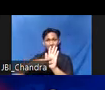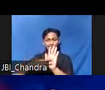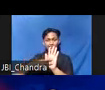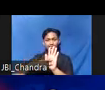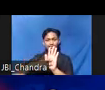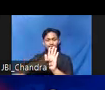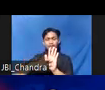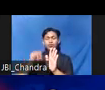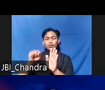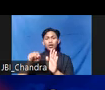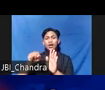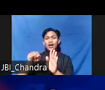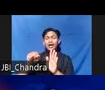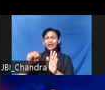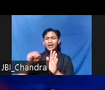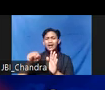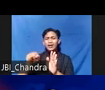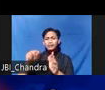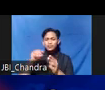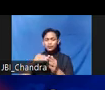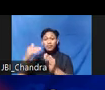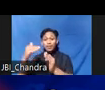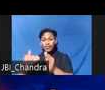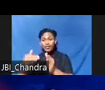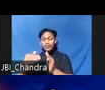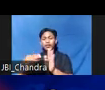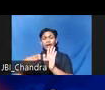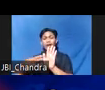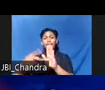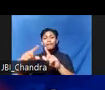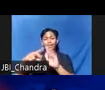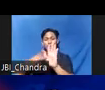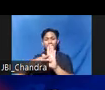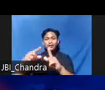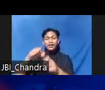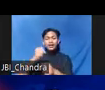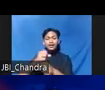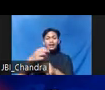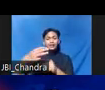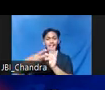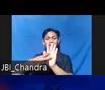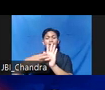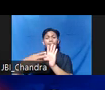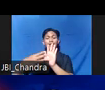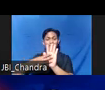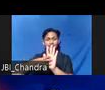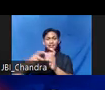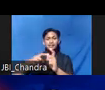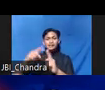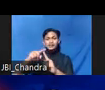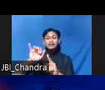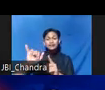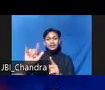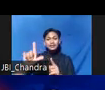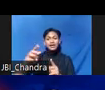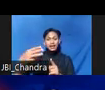itu ada banyak sekali style kalau teman-teman menginginkan bisa disesuaikan kalau ada yang support dengan penulisan arab mungkin